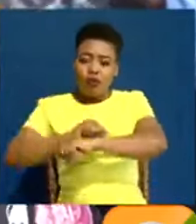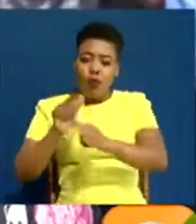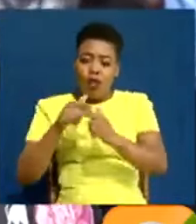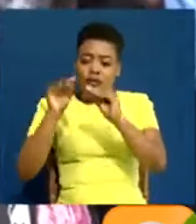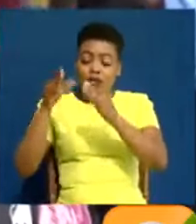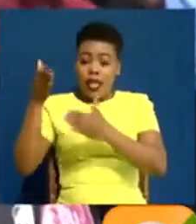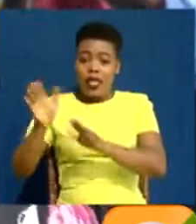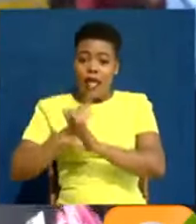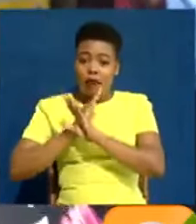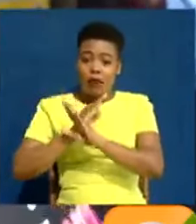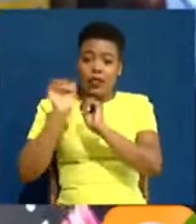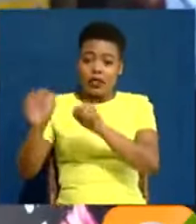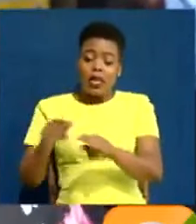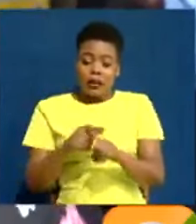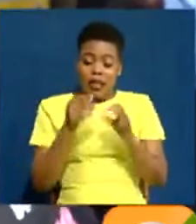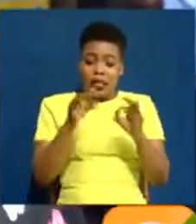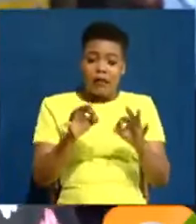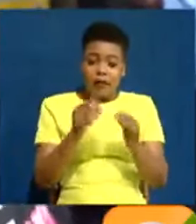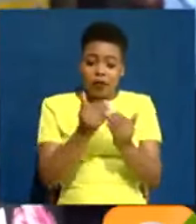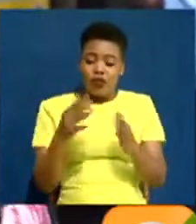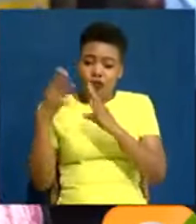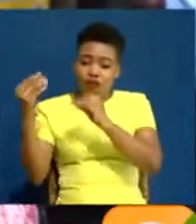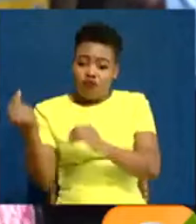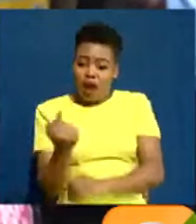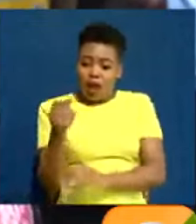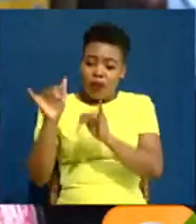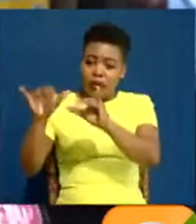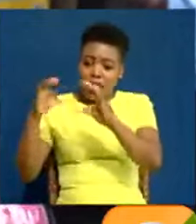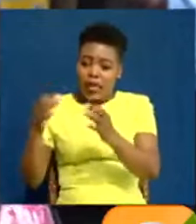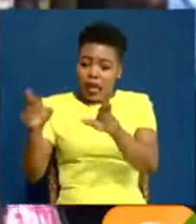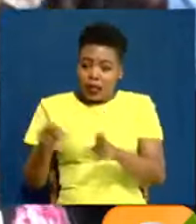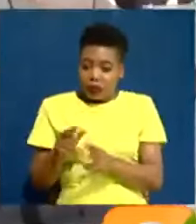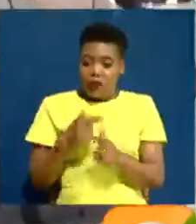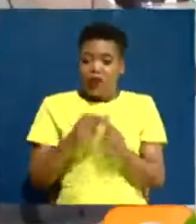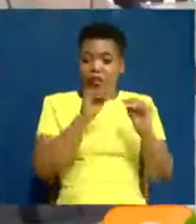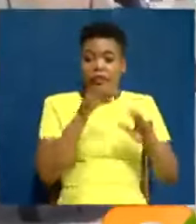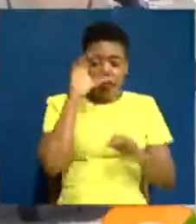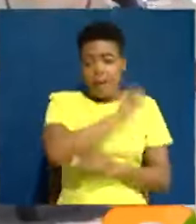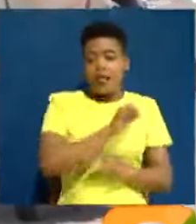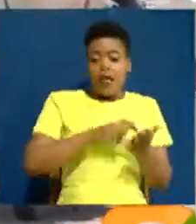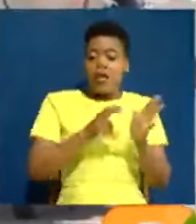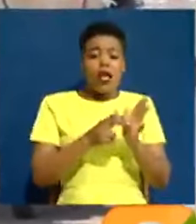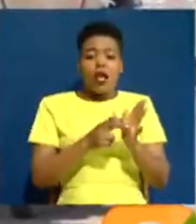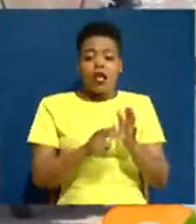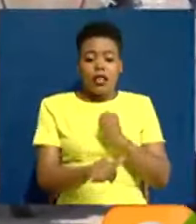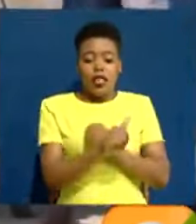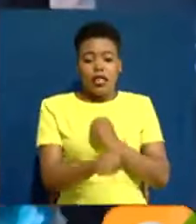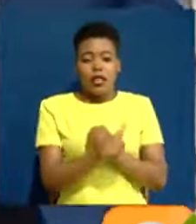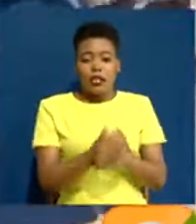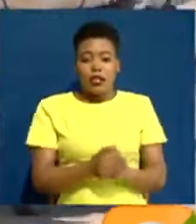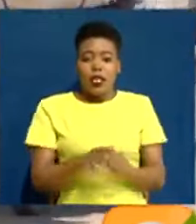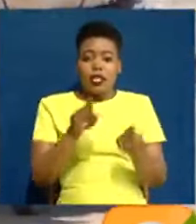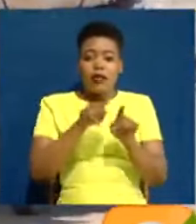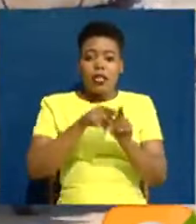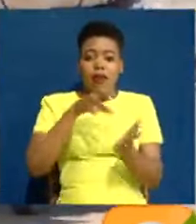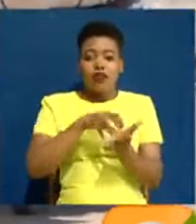yao unaweza pata vitu vingi vinaweza kufanyia wafanyikia watoto. Hali sawia ilishuhudiwa kaunti ya